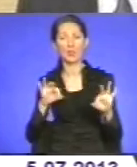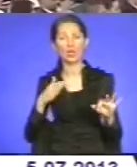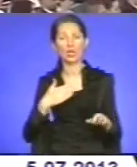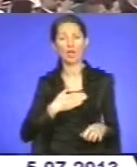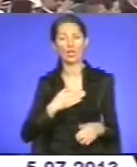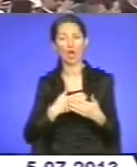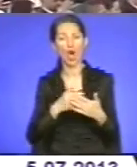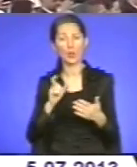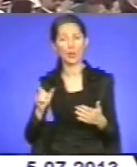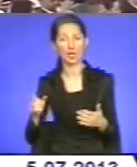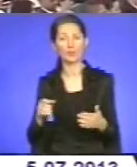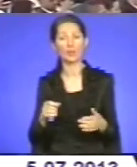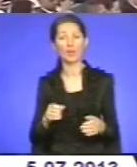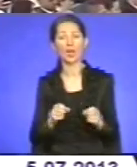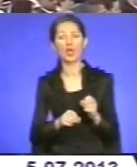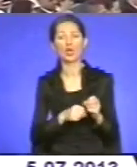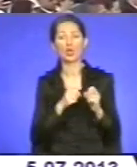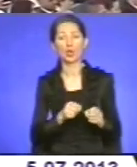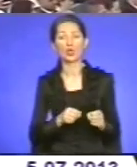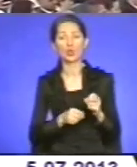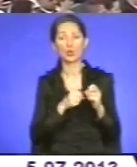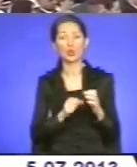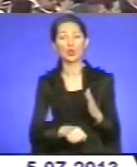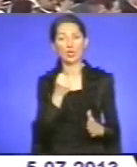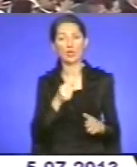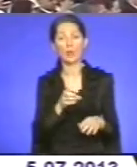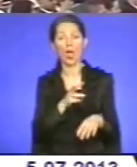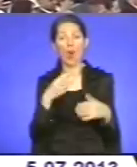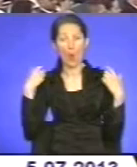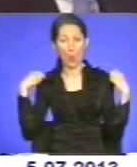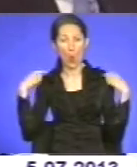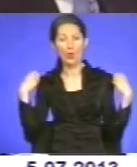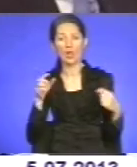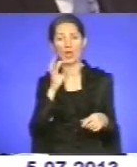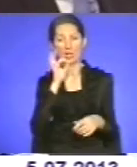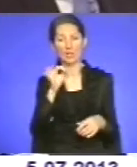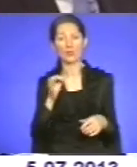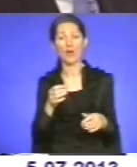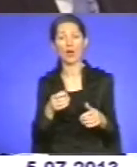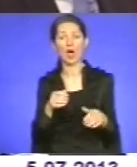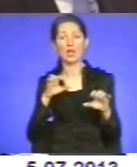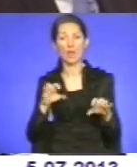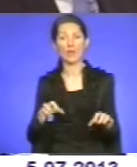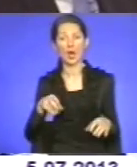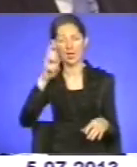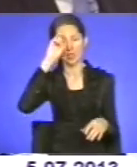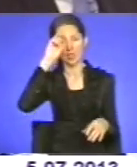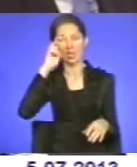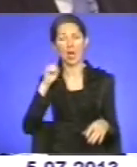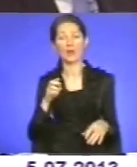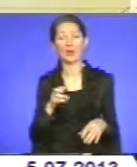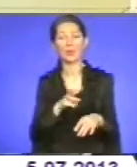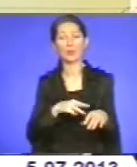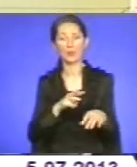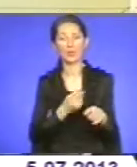громадян. Злочинцями у погонах назвав глава держави працівників правоохоронних органів, які жорстоко побили та зґвалтували жінку на